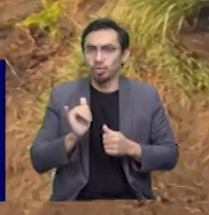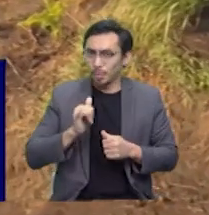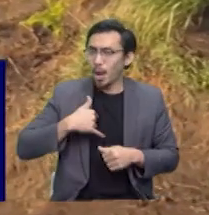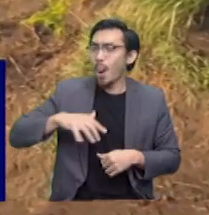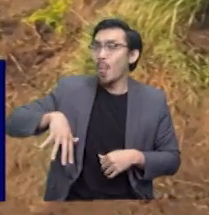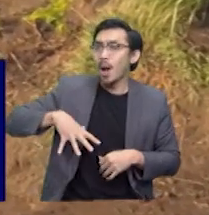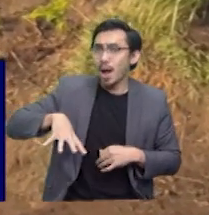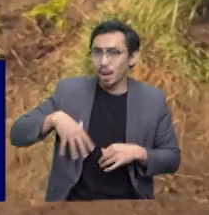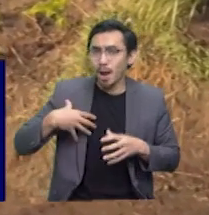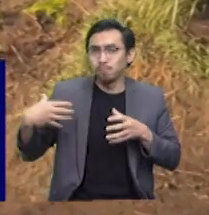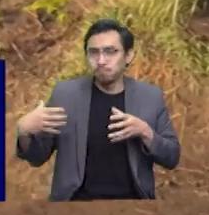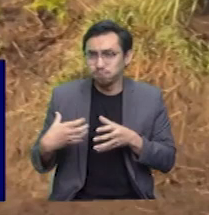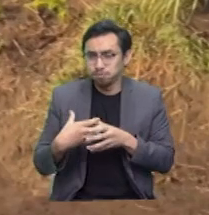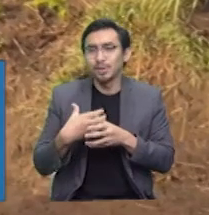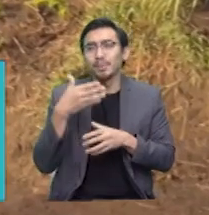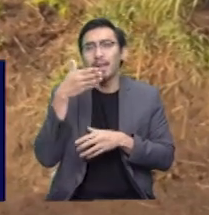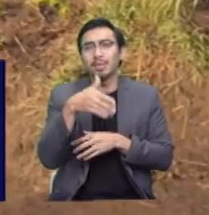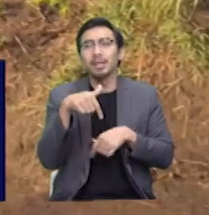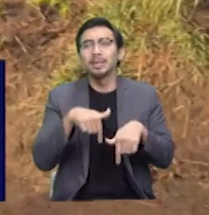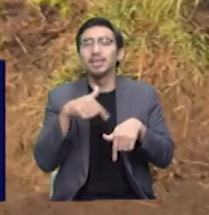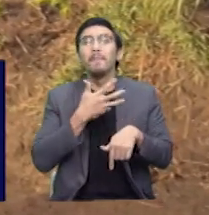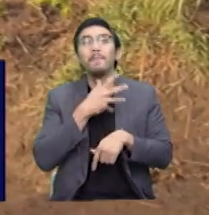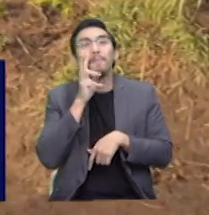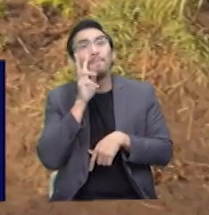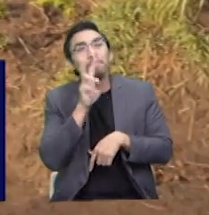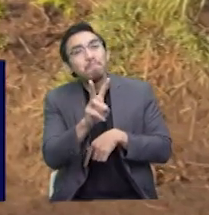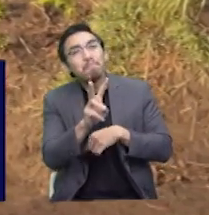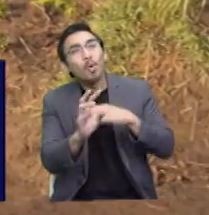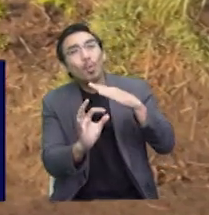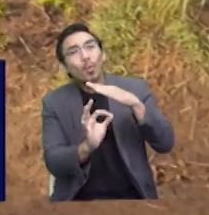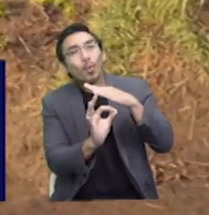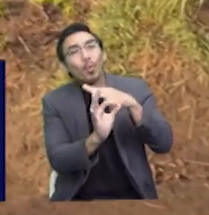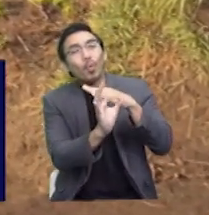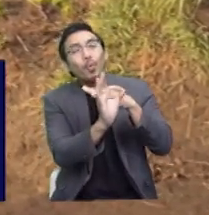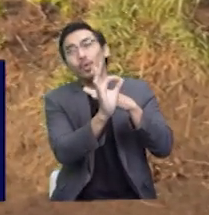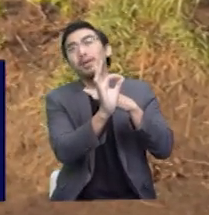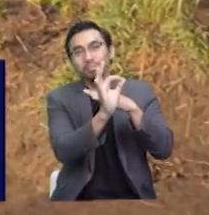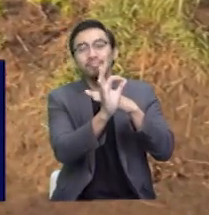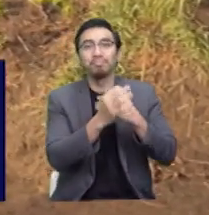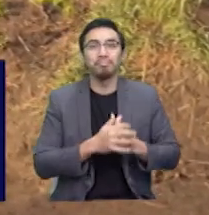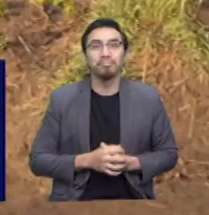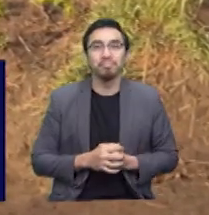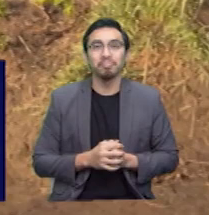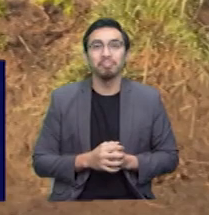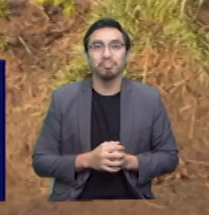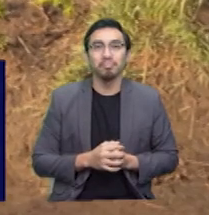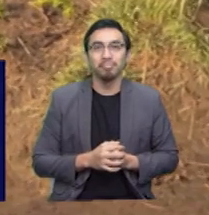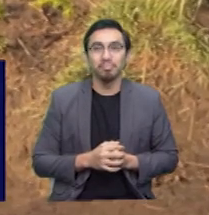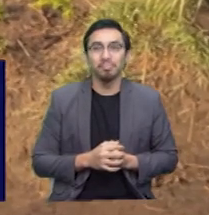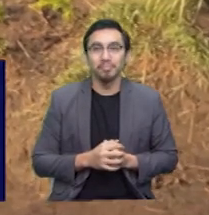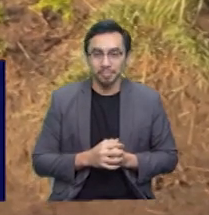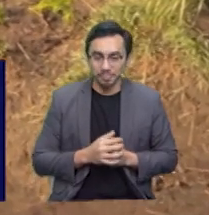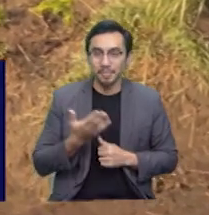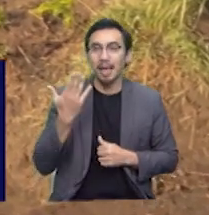sunrise di akhir tahun 2023 dan pergantian tahun ini di Gunung Bromo. Ya, walaupun tadi sedikit jalannya